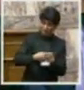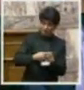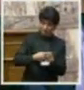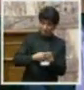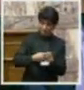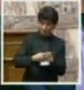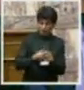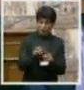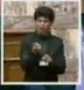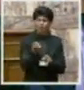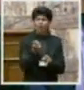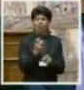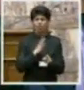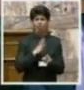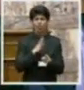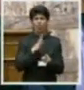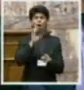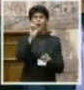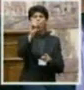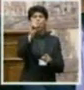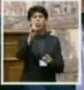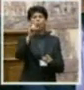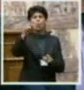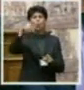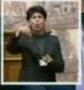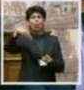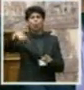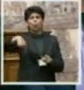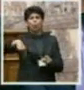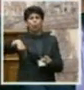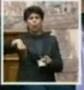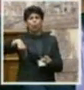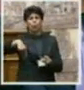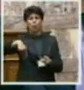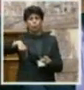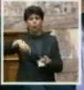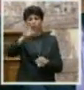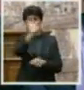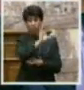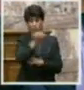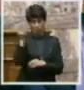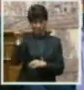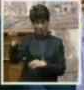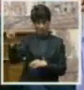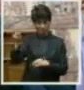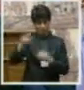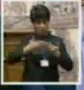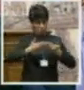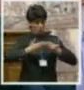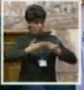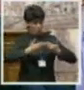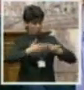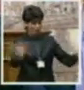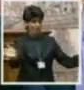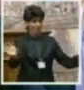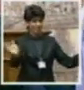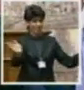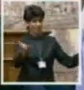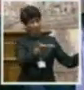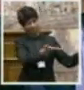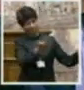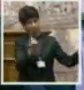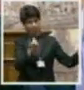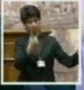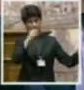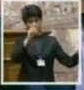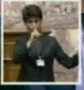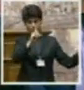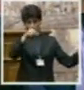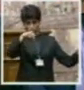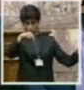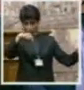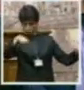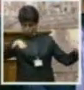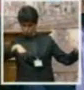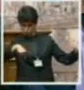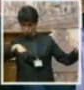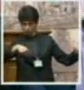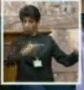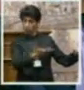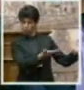το Διεθνές Νομισματικό Ταμείο στην Ευρώπη. Εσείς το φέρατε βέβαια, εσείς ανοίξατε την Κερκόπορτα, στην οποία